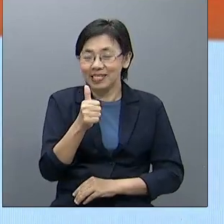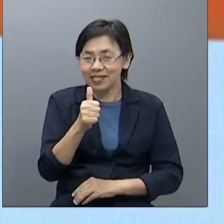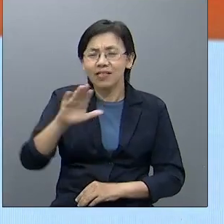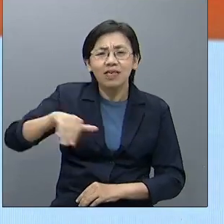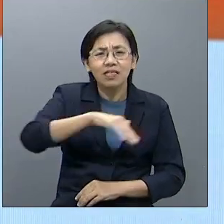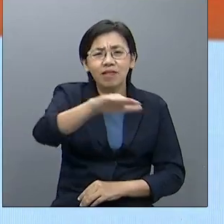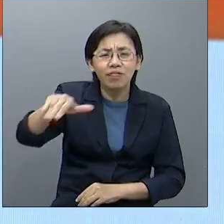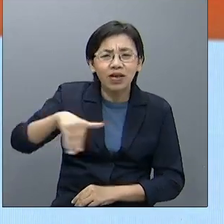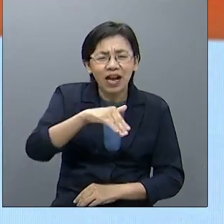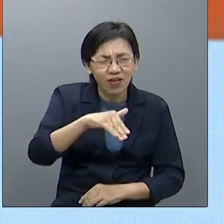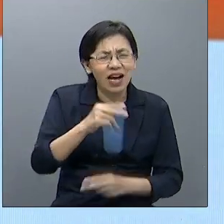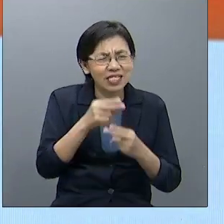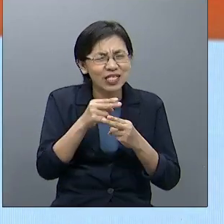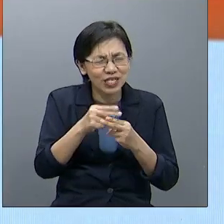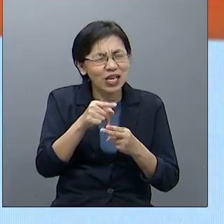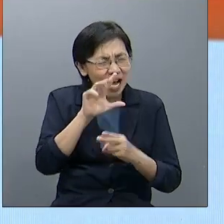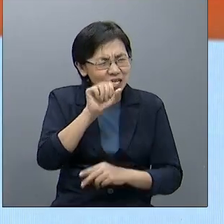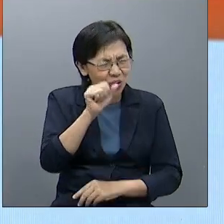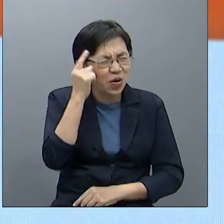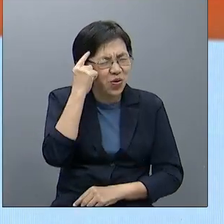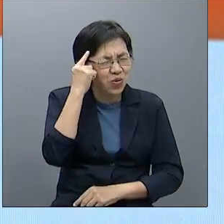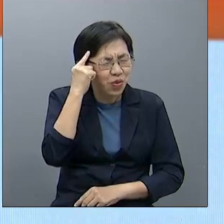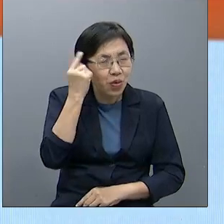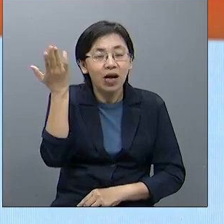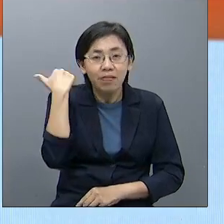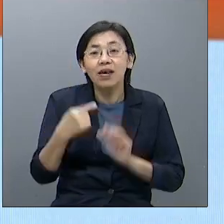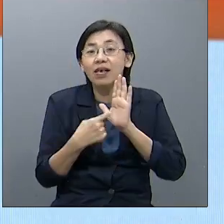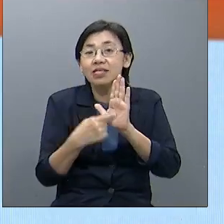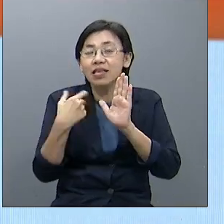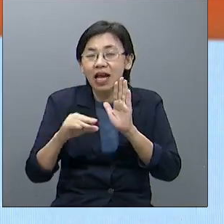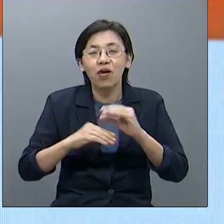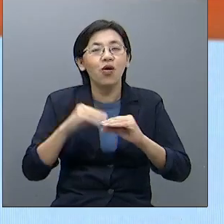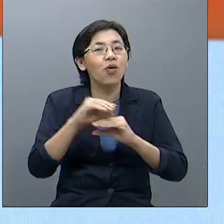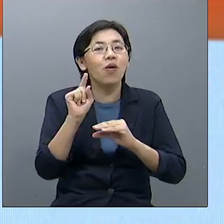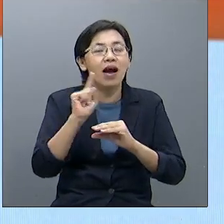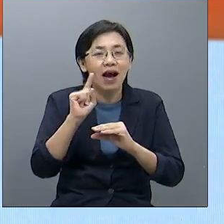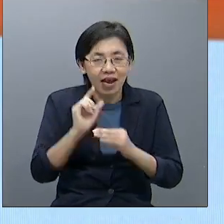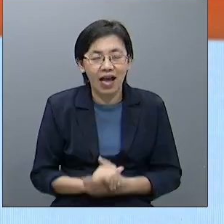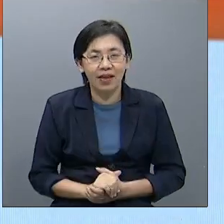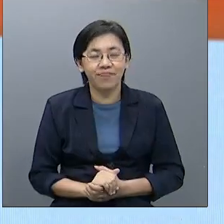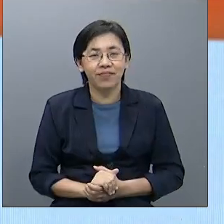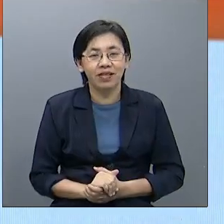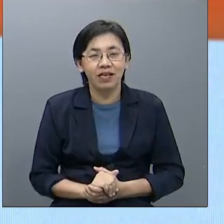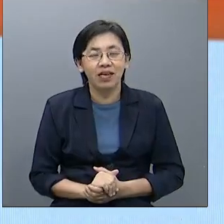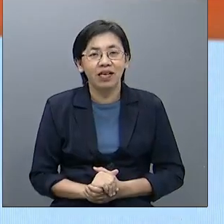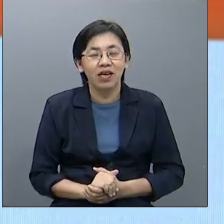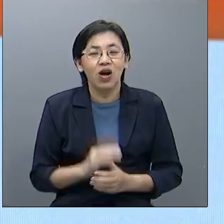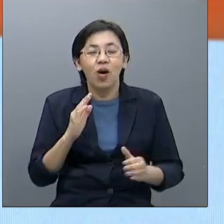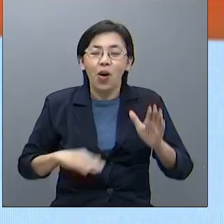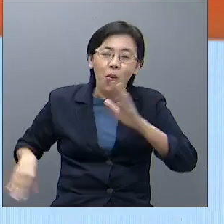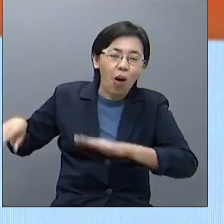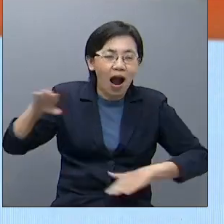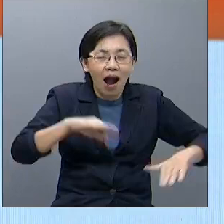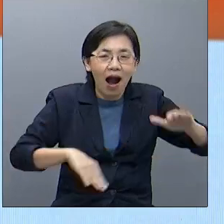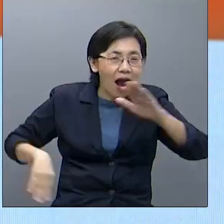ายๆท่านอาจจะคุ้นชื่อเพราะว่าเราเคยนำเสนอไปแล้วนะคะกับโครงการที่ชื่อว่า One Man and the River 1คนไหว้หล